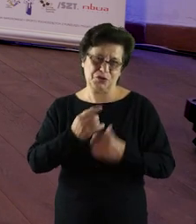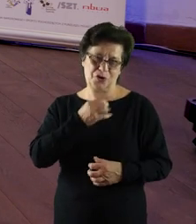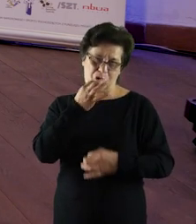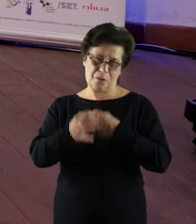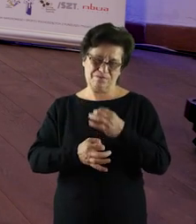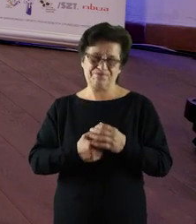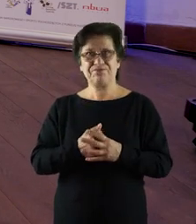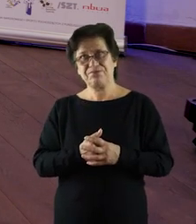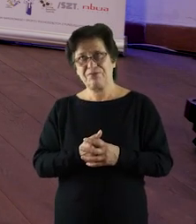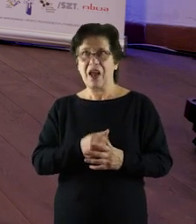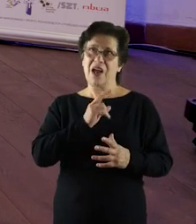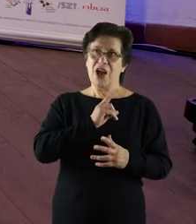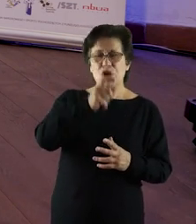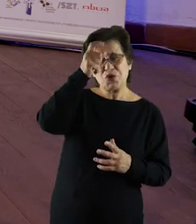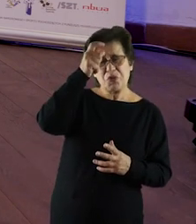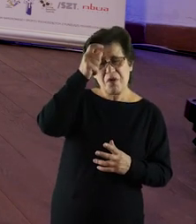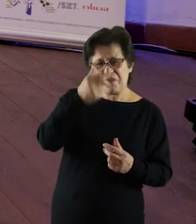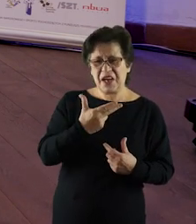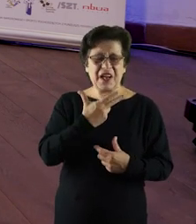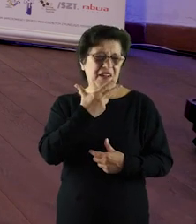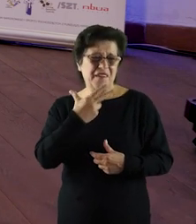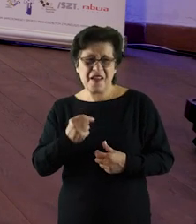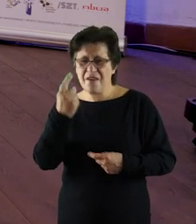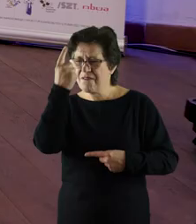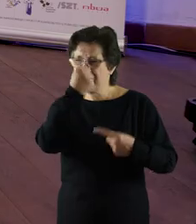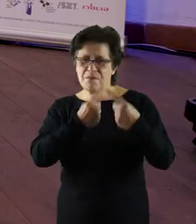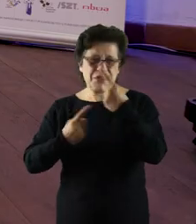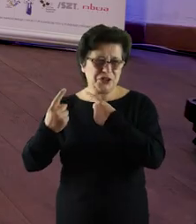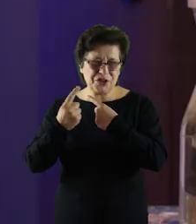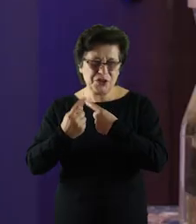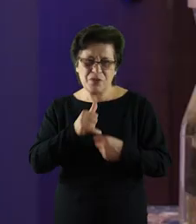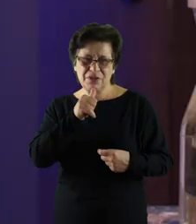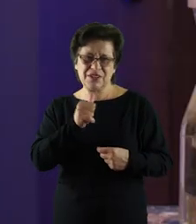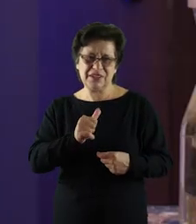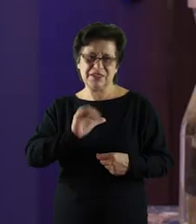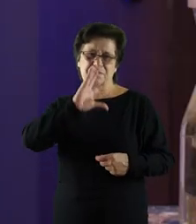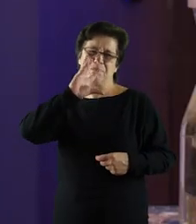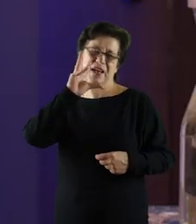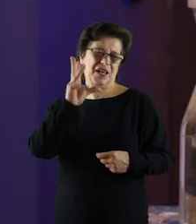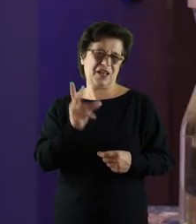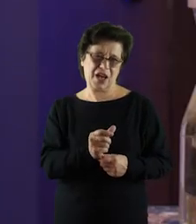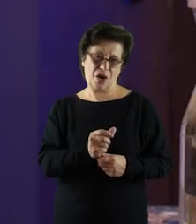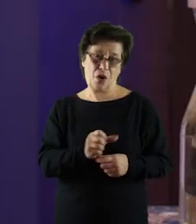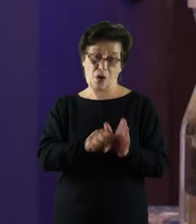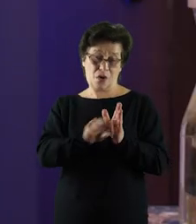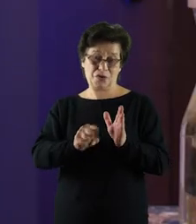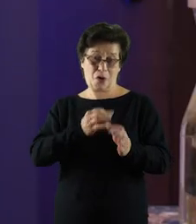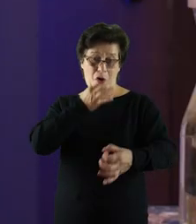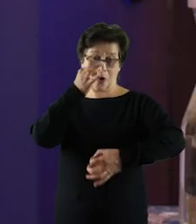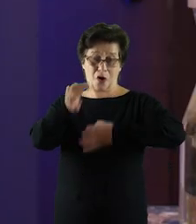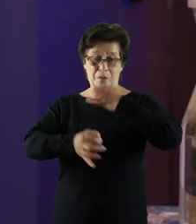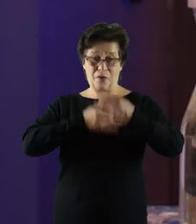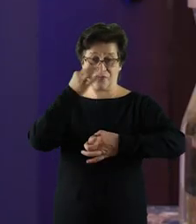że człowiek nie wymyślił niczego piękniejszego od opowieści. Kiedyś, kiedy nie